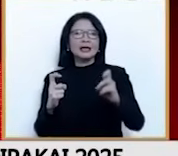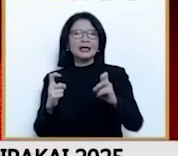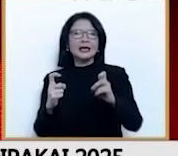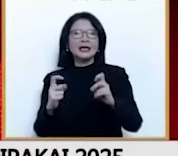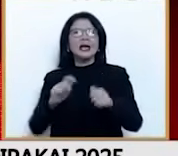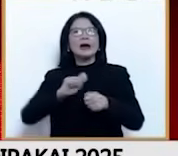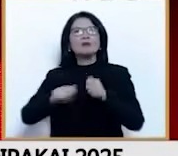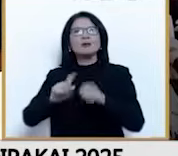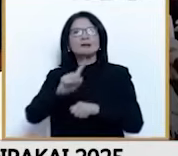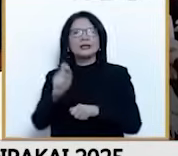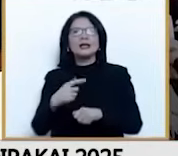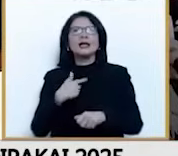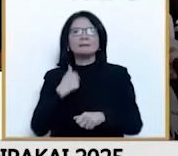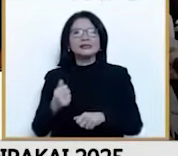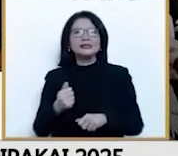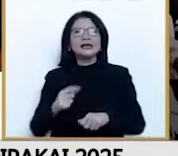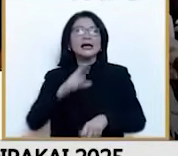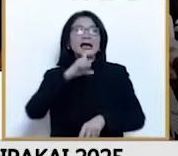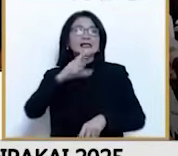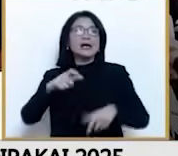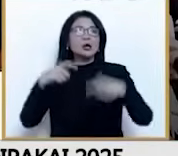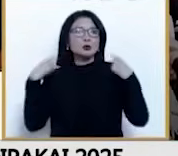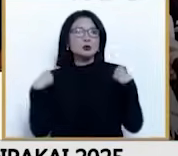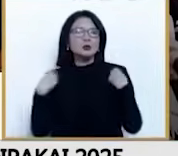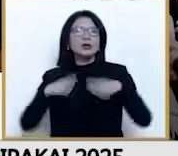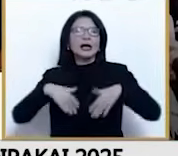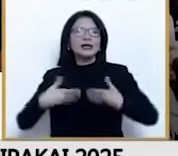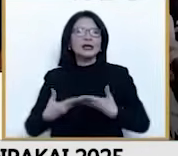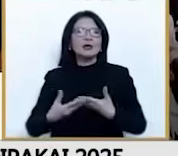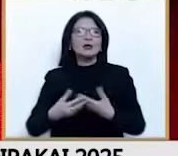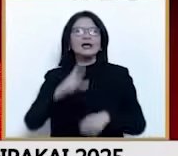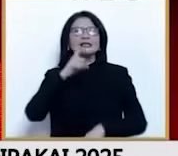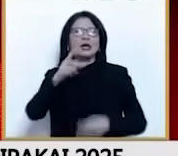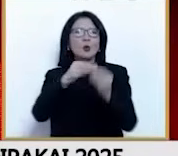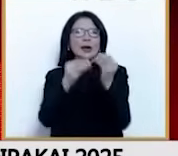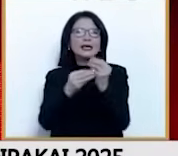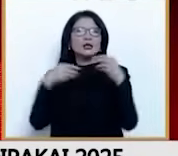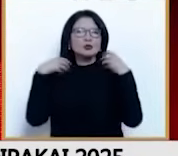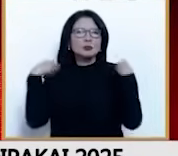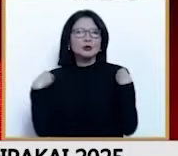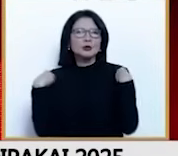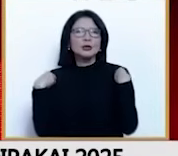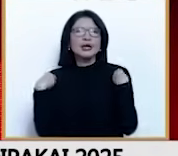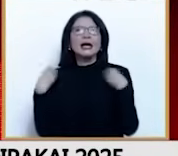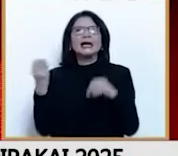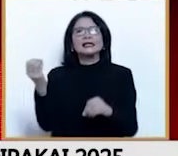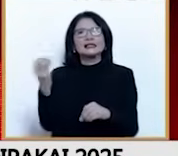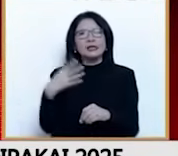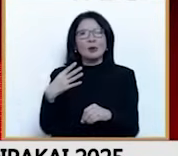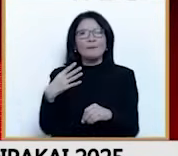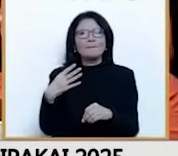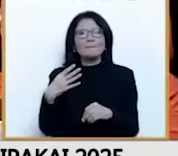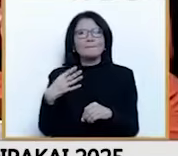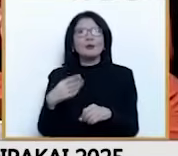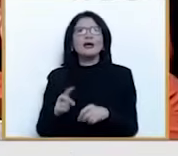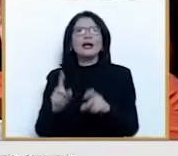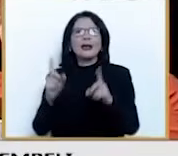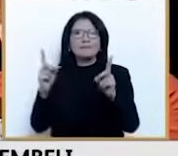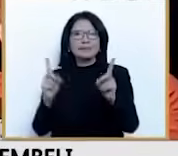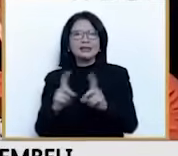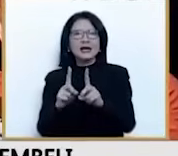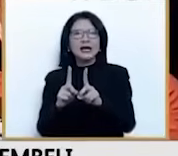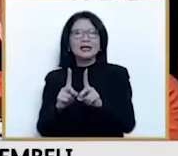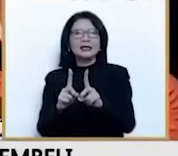mengajukan pertanyaan bisa dari calon gubernur ataupun calon wakil gubernur, dan dijawab juga oleh pasangan calon. Artinya